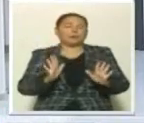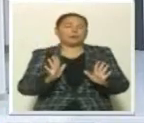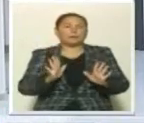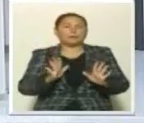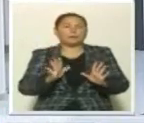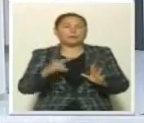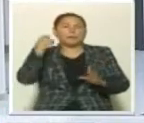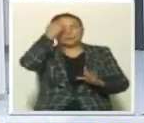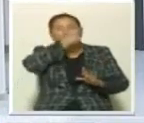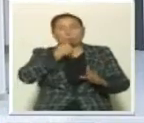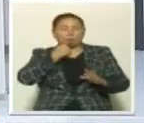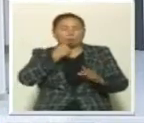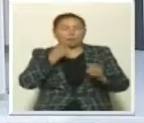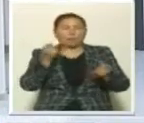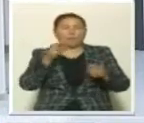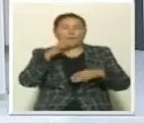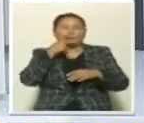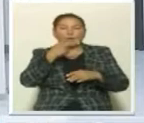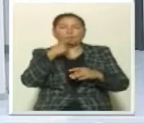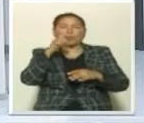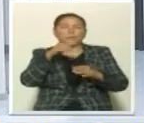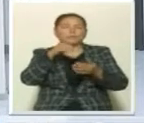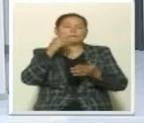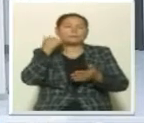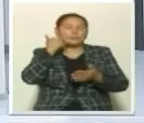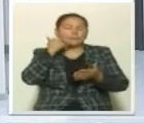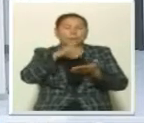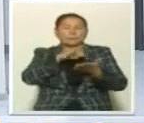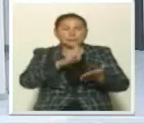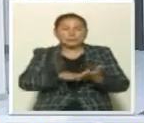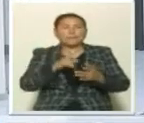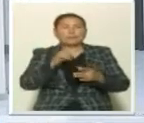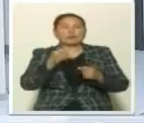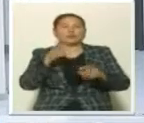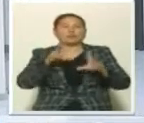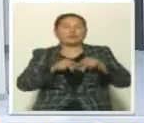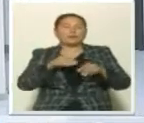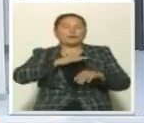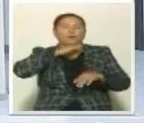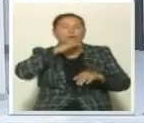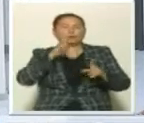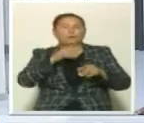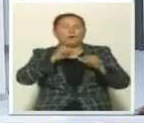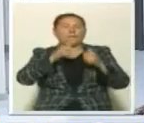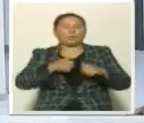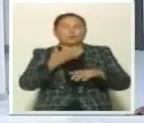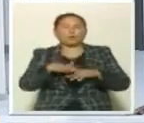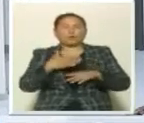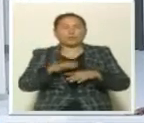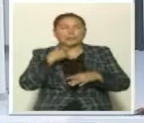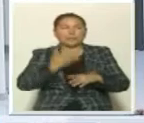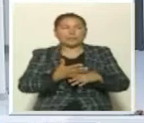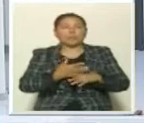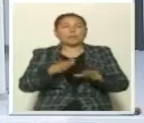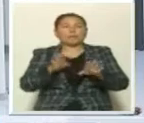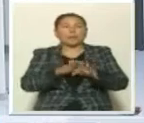биометрическая идентификация, его номер телефона и его ИИН. И это зачастую достаточно, чтобы оформить ипотечный кредит. И